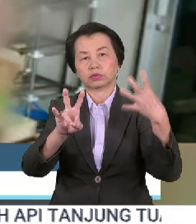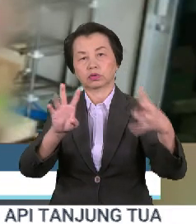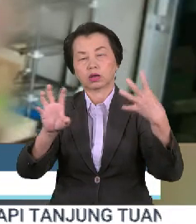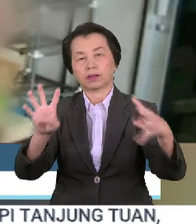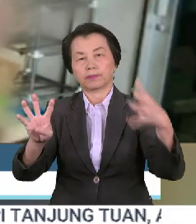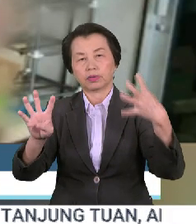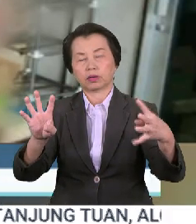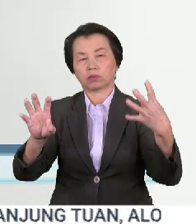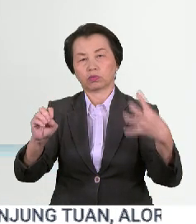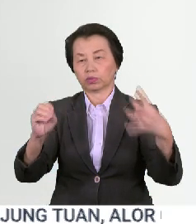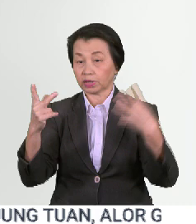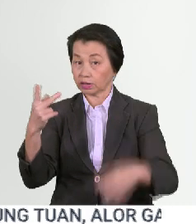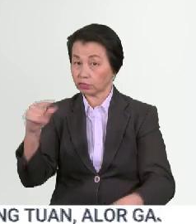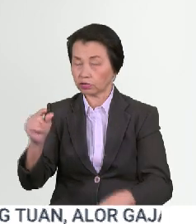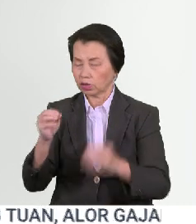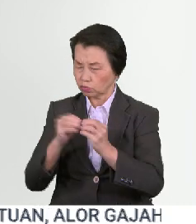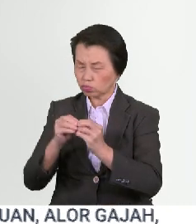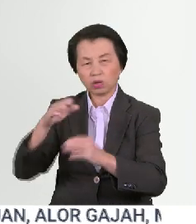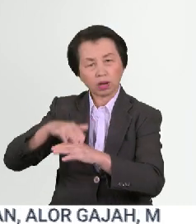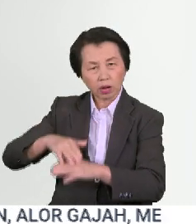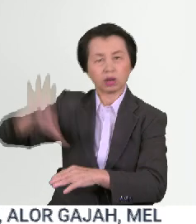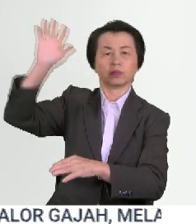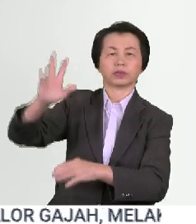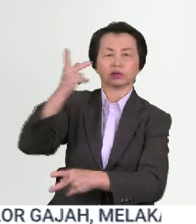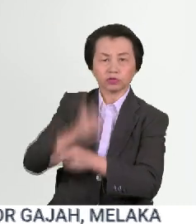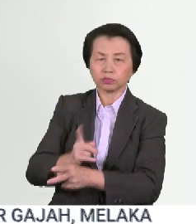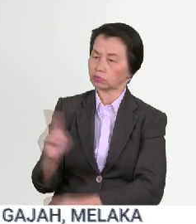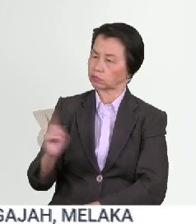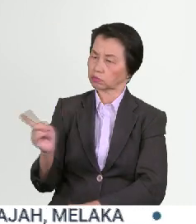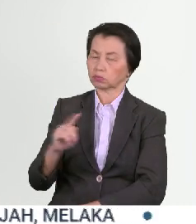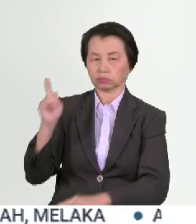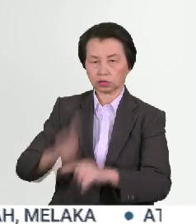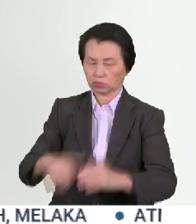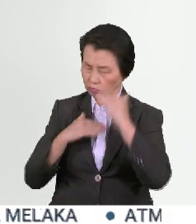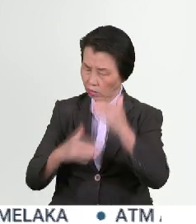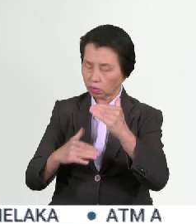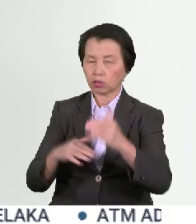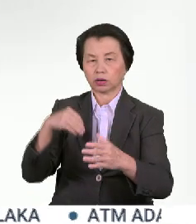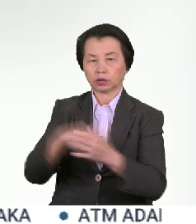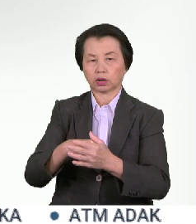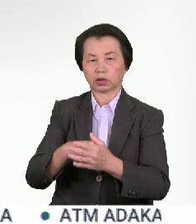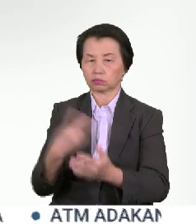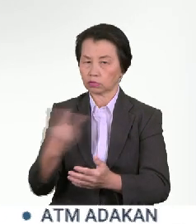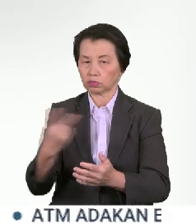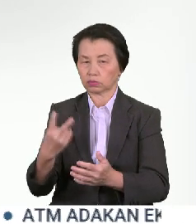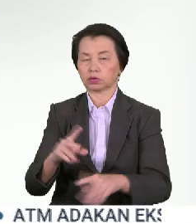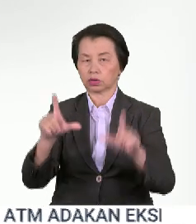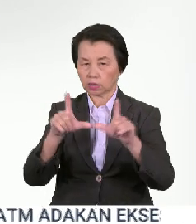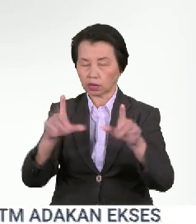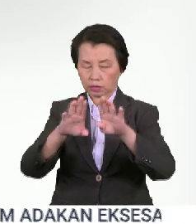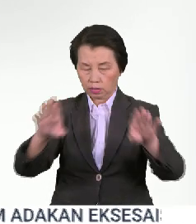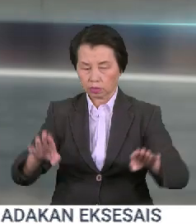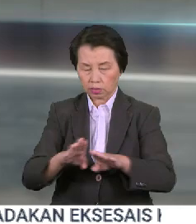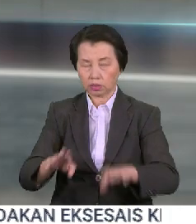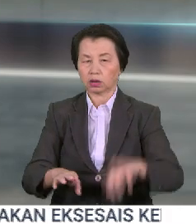14.740 kg jumlah itu lebih simpanan seperti yang dibenarkan di dalam kedua dual